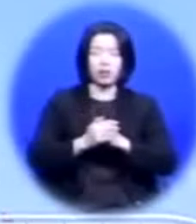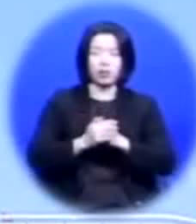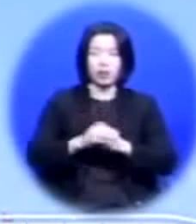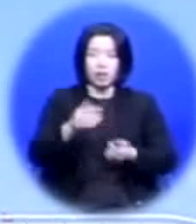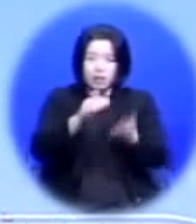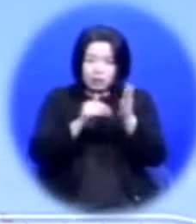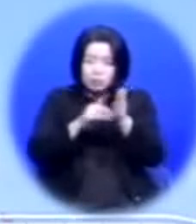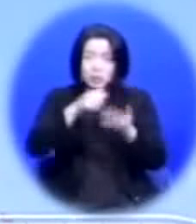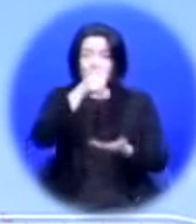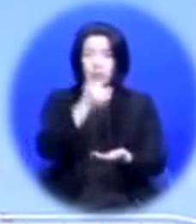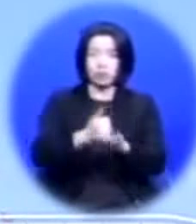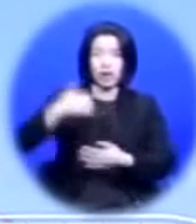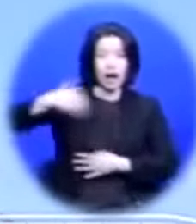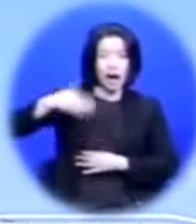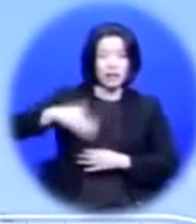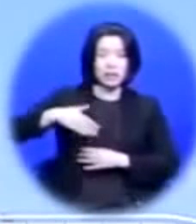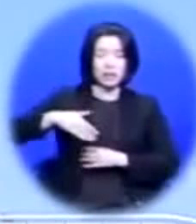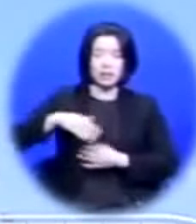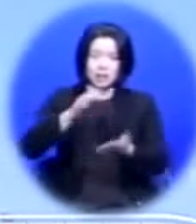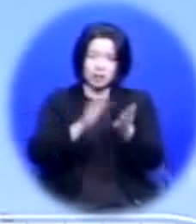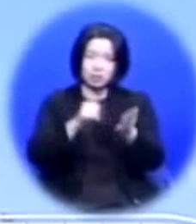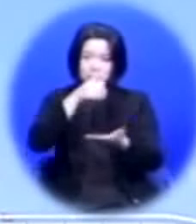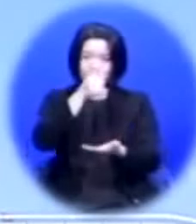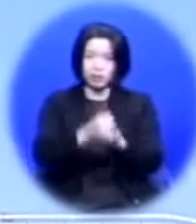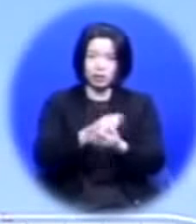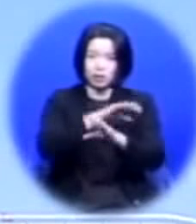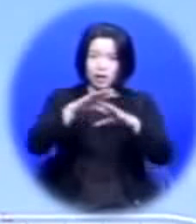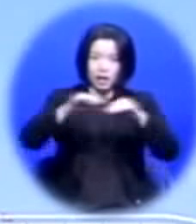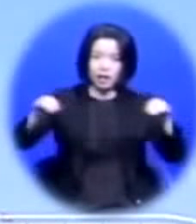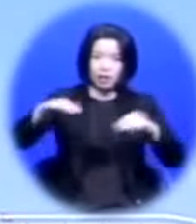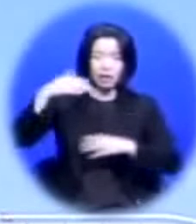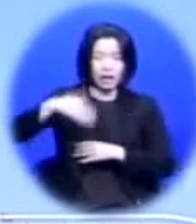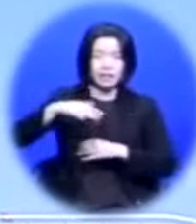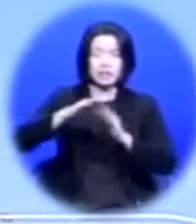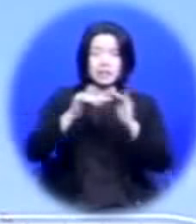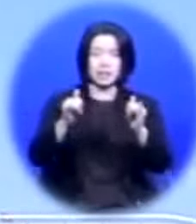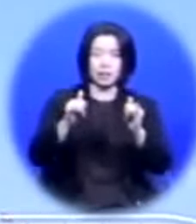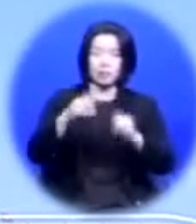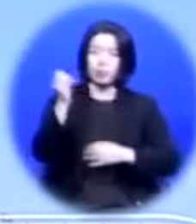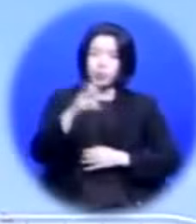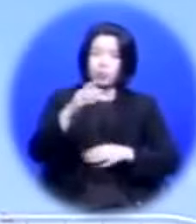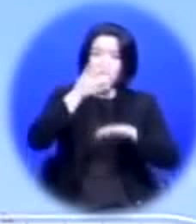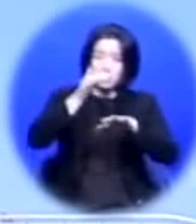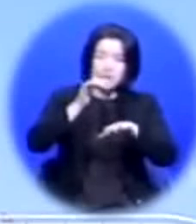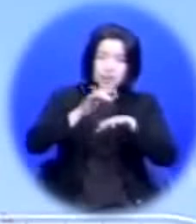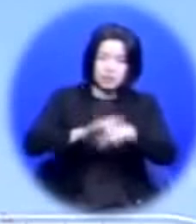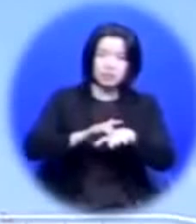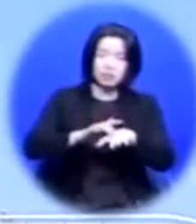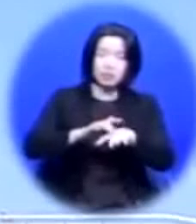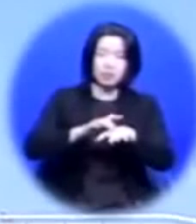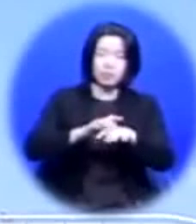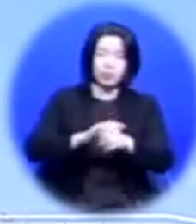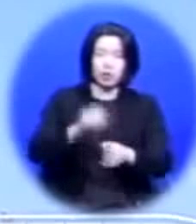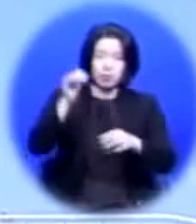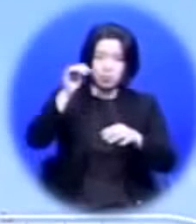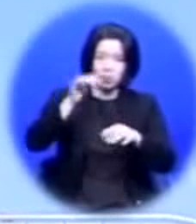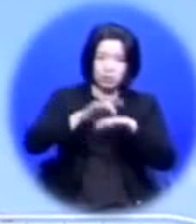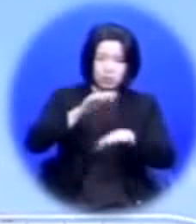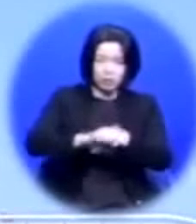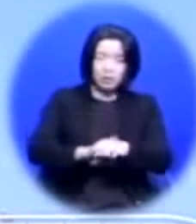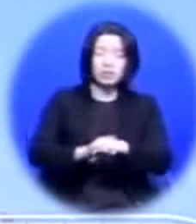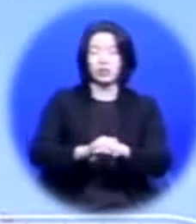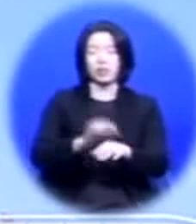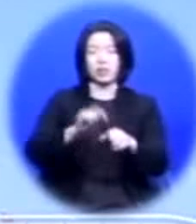죄 아직까지 은밀한 죄가 해결이 안 된 사람 또 습관적인 죄 자꾸 똑같은를